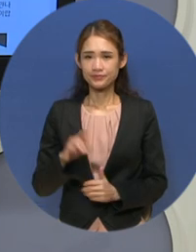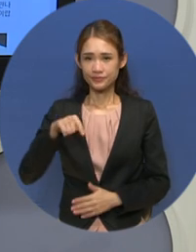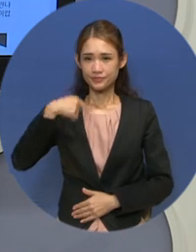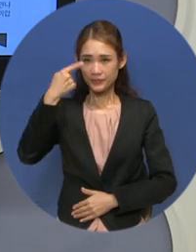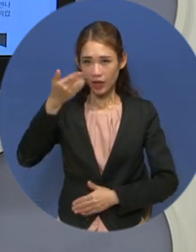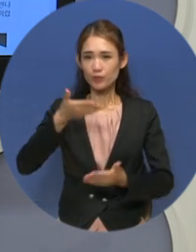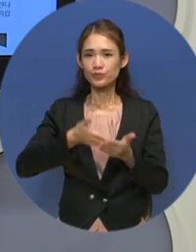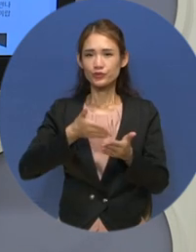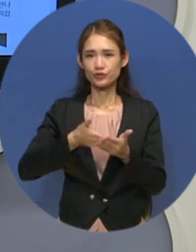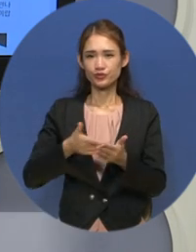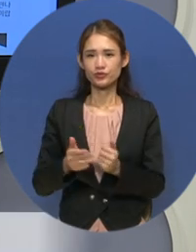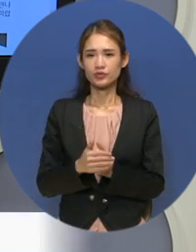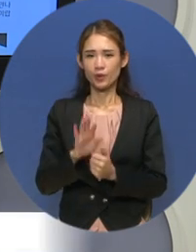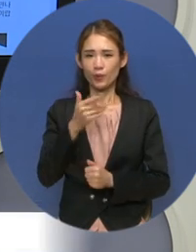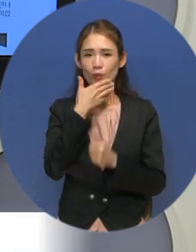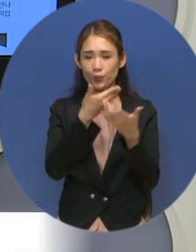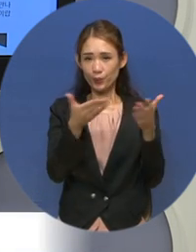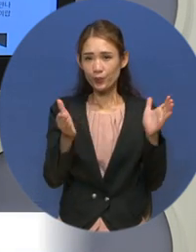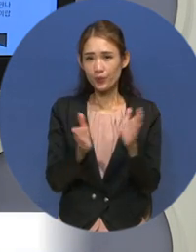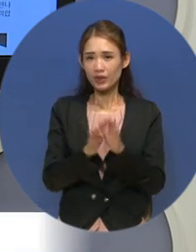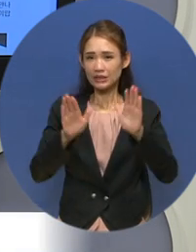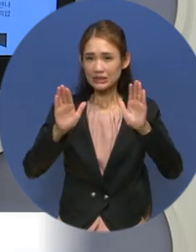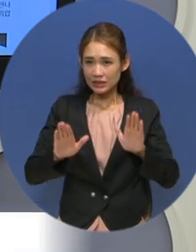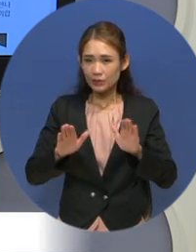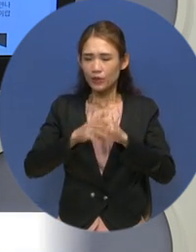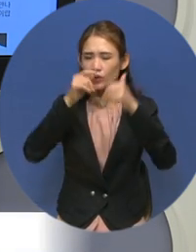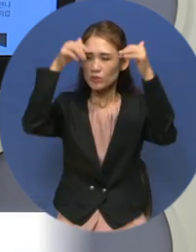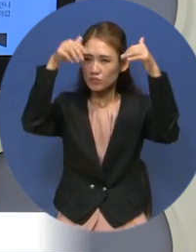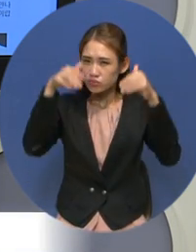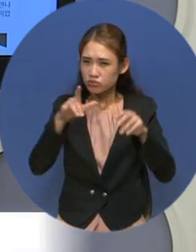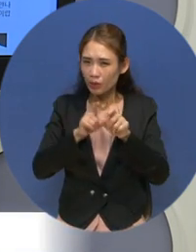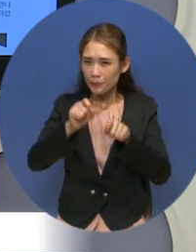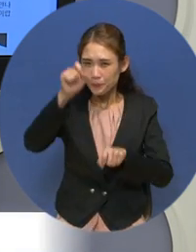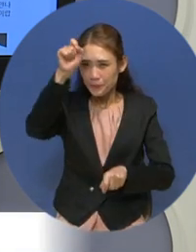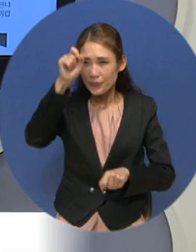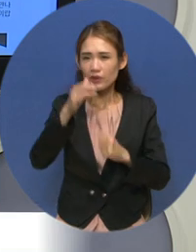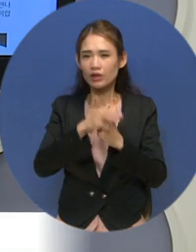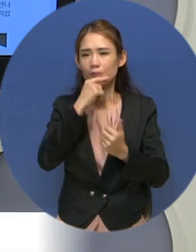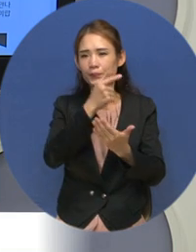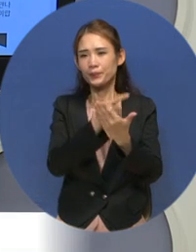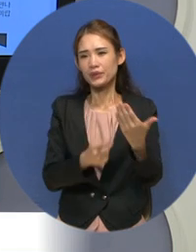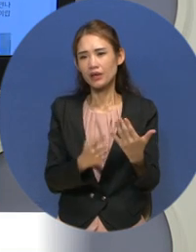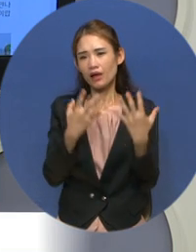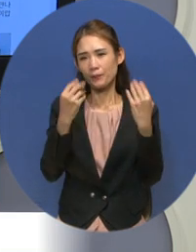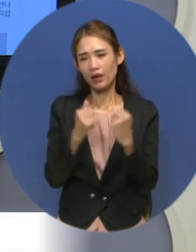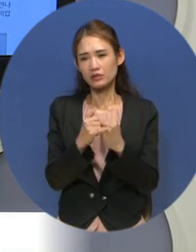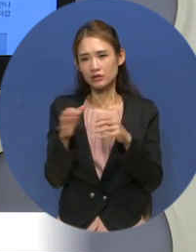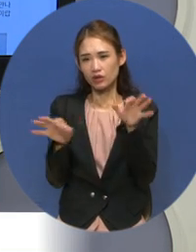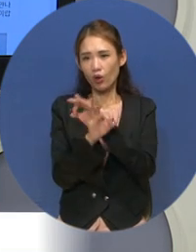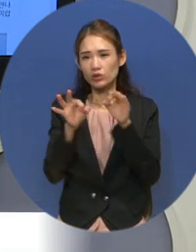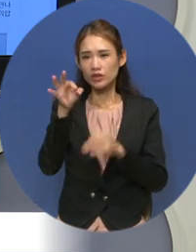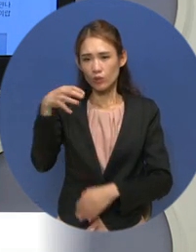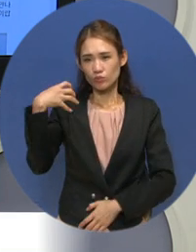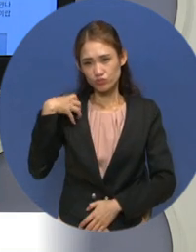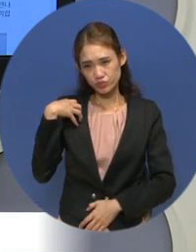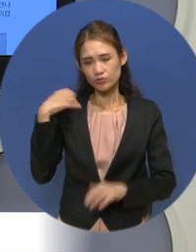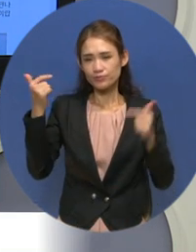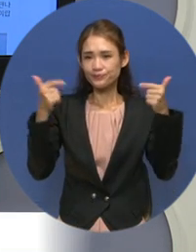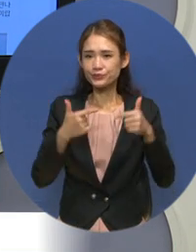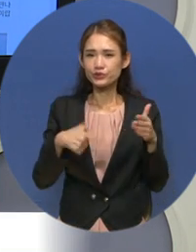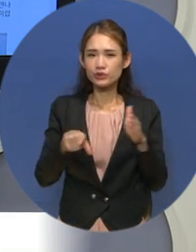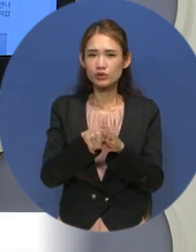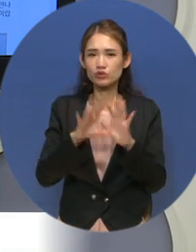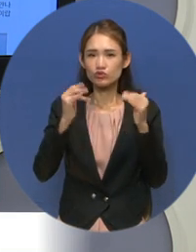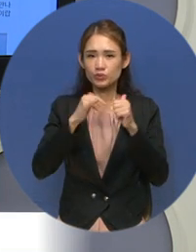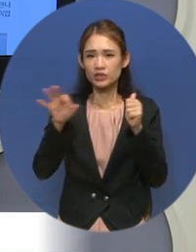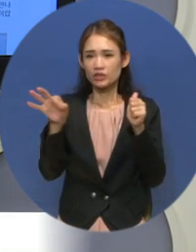소식입니다 보건복지부는 이번 장마로 피해를 입은 주민들의 경제적 부담을 덜기 위해 국민 연금